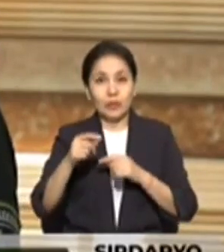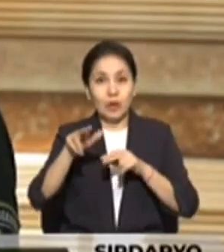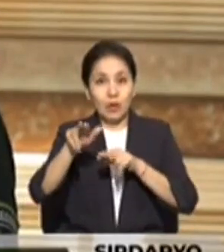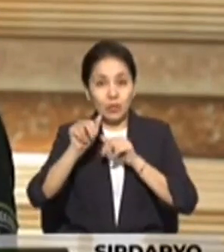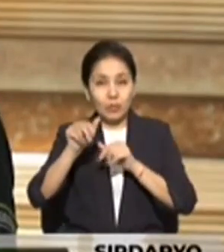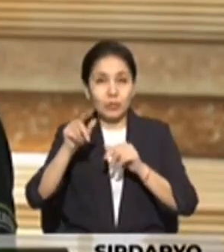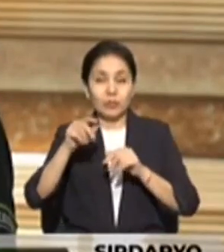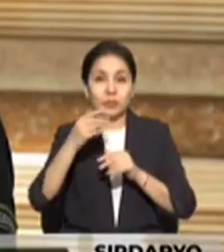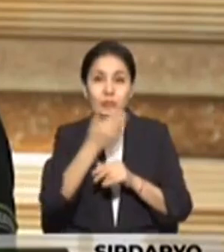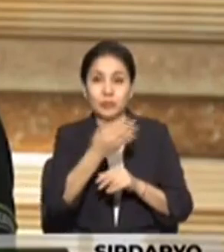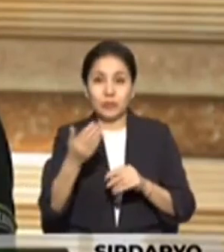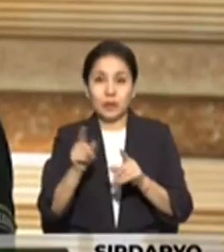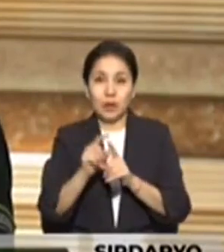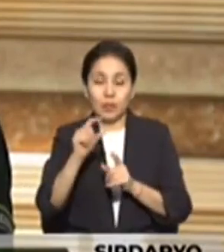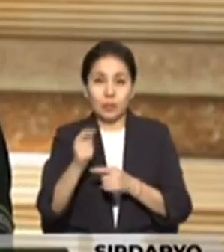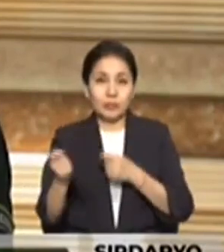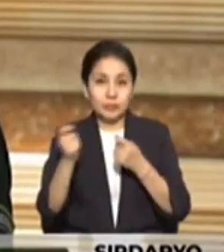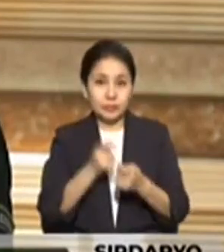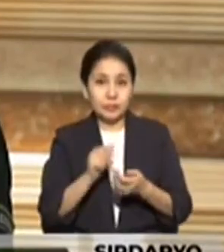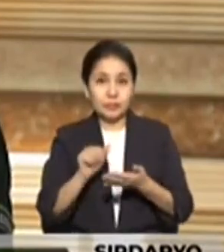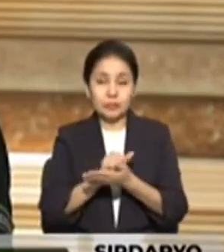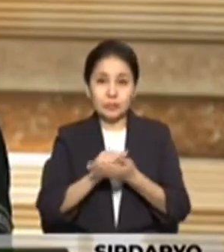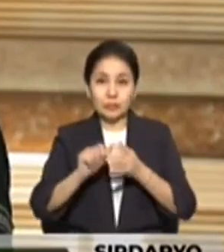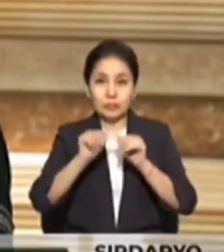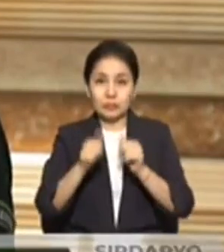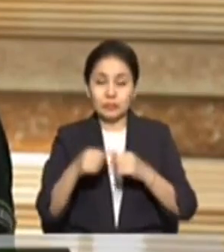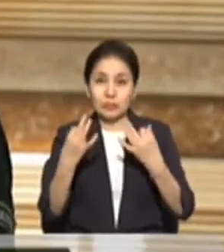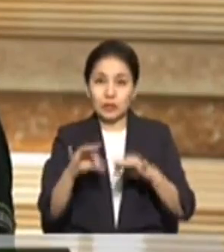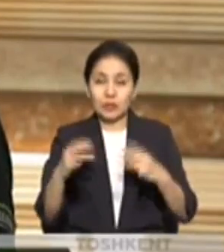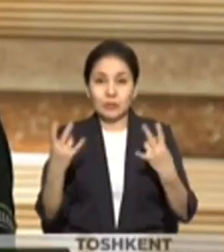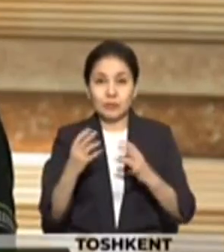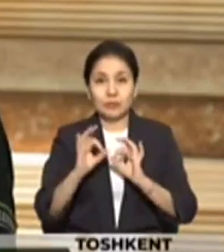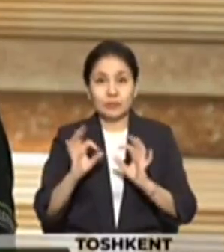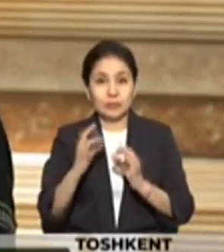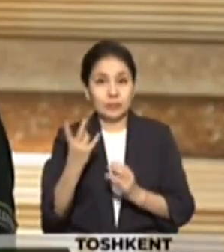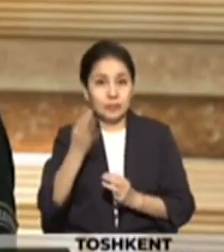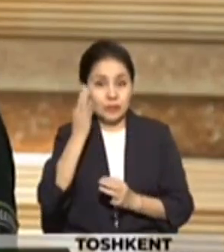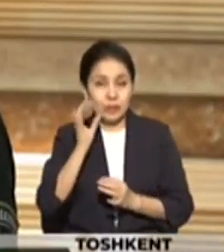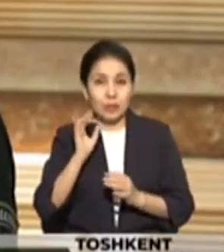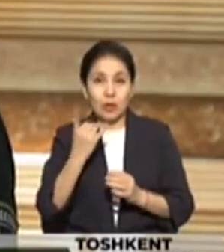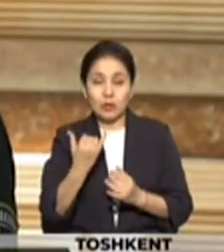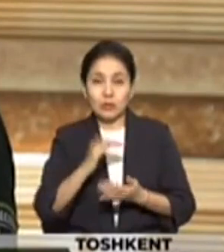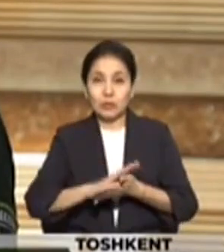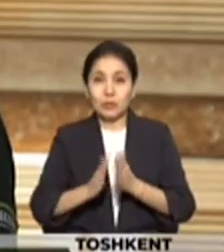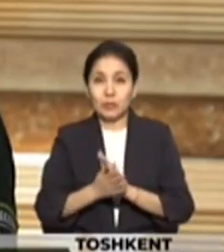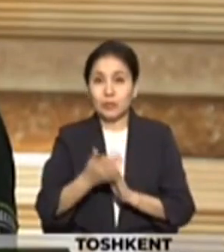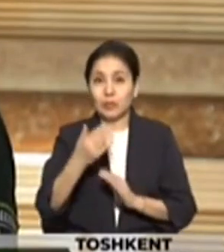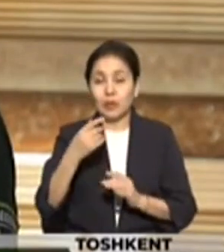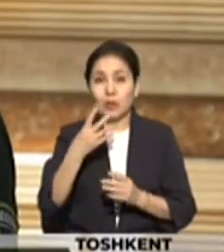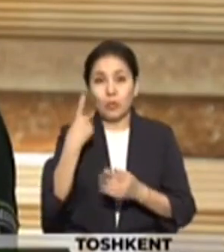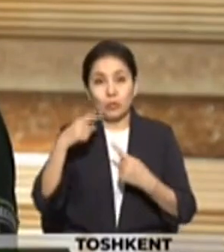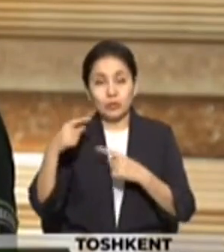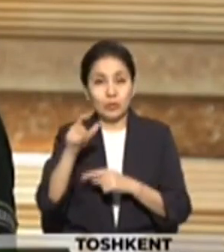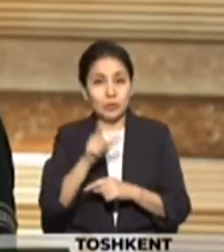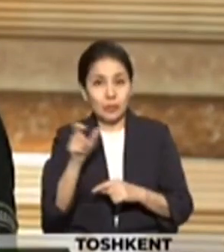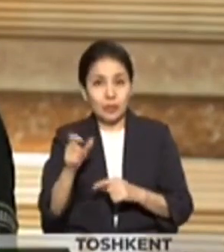qurollari hamda ularning o'q-dorilarini olib o'tishda tegishli ruxsatnomalar talab etilishini eslatib o'tamiz. Hozirda mazkur holatlar yuzasidan bojxona organlari